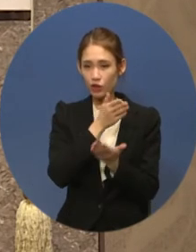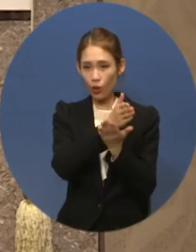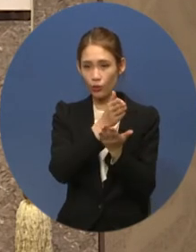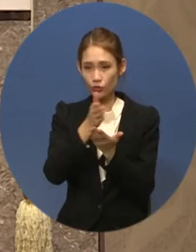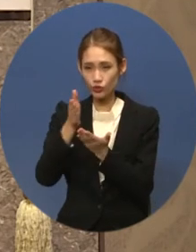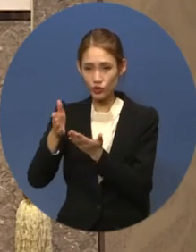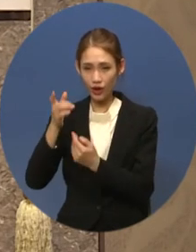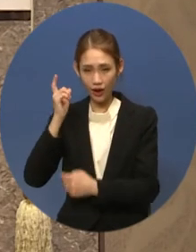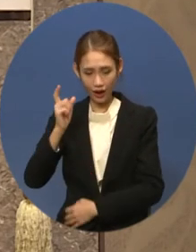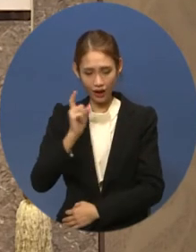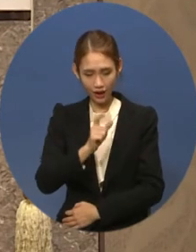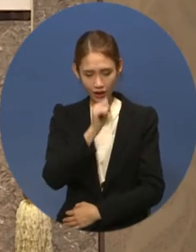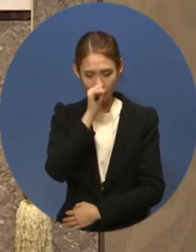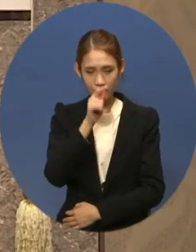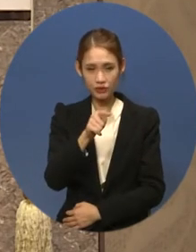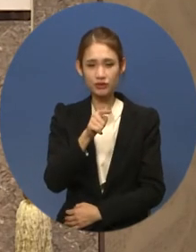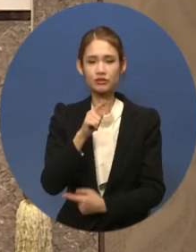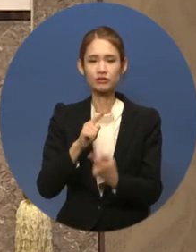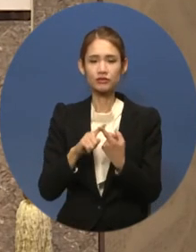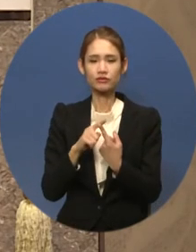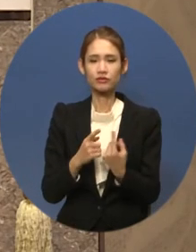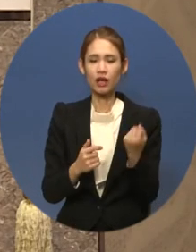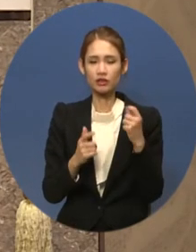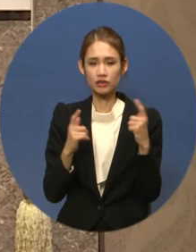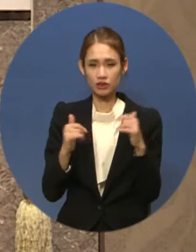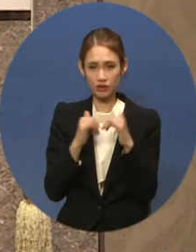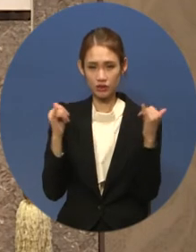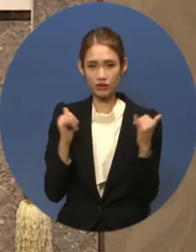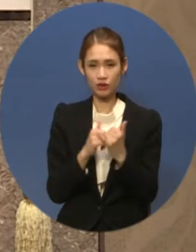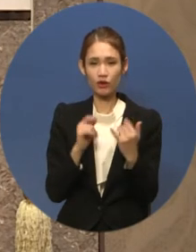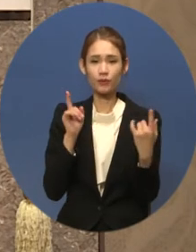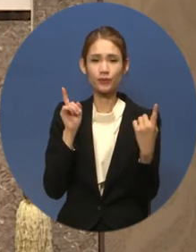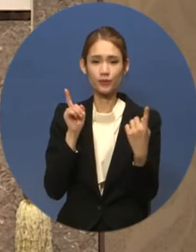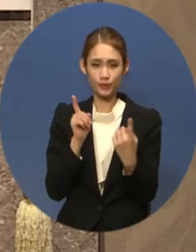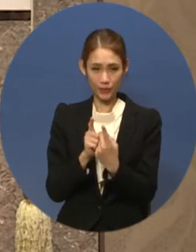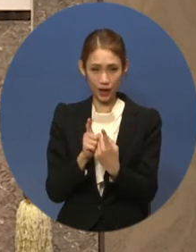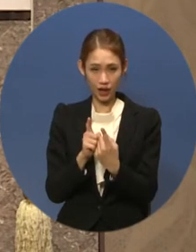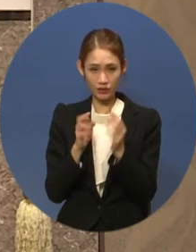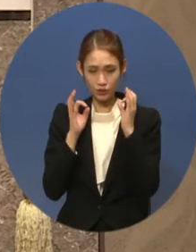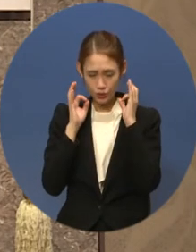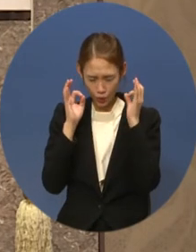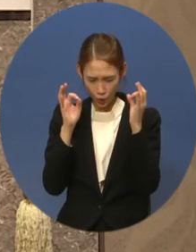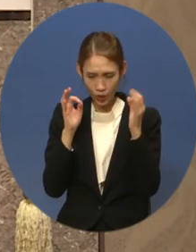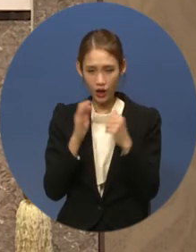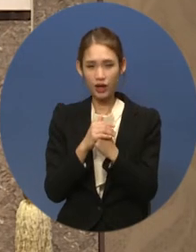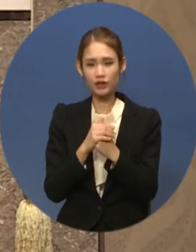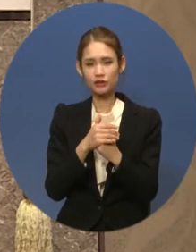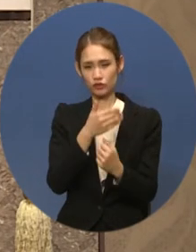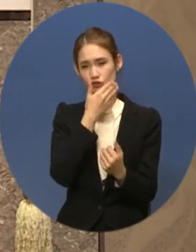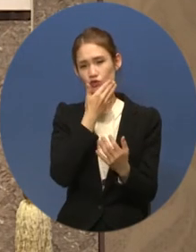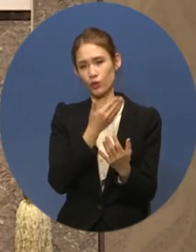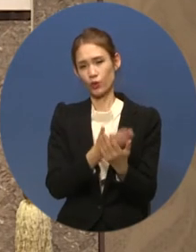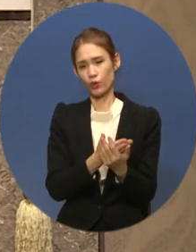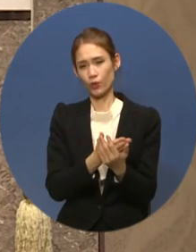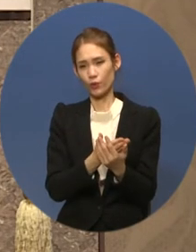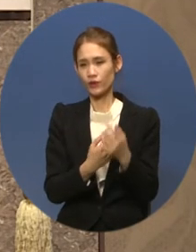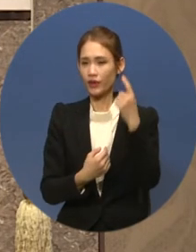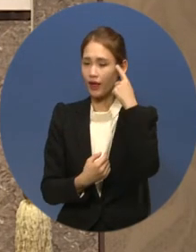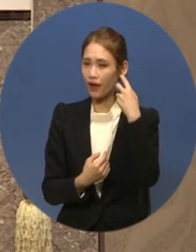있습니다 예 그 전문성과 강점을 가지고 지역사회 만나 지역사회가 만나는 노력들을 하는 것이 굉장히 중요하다고